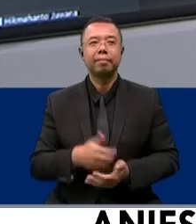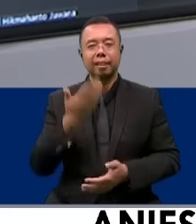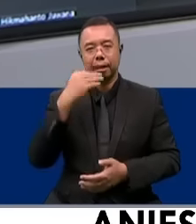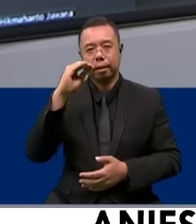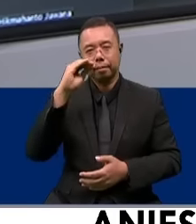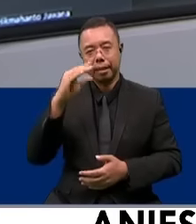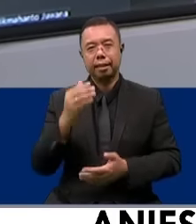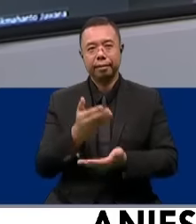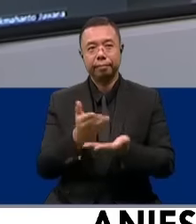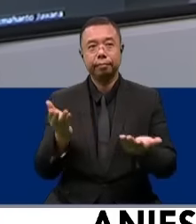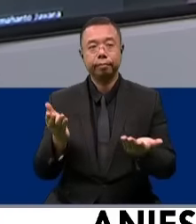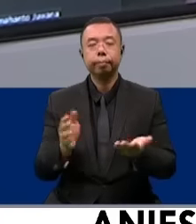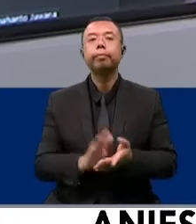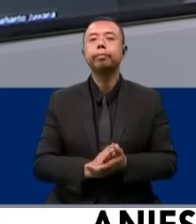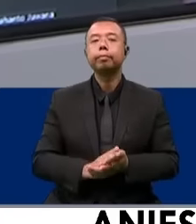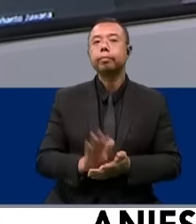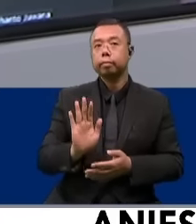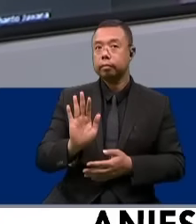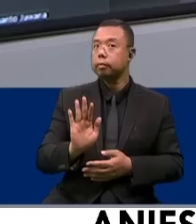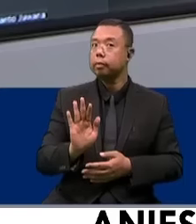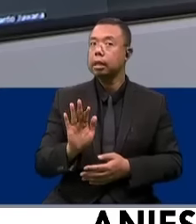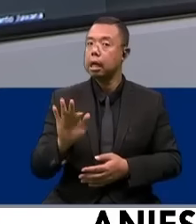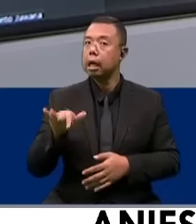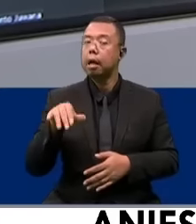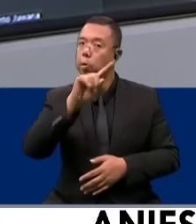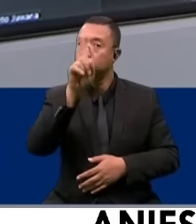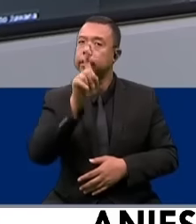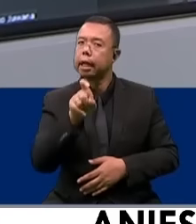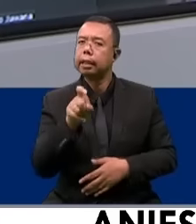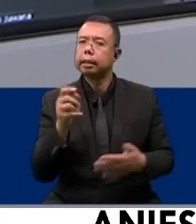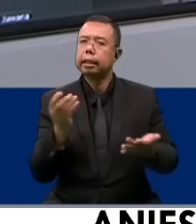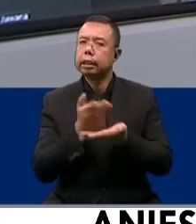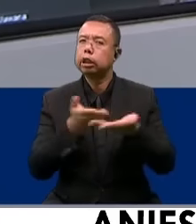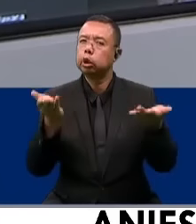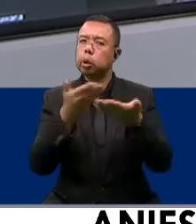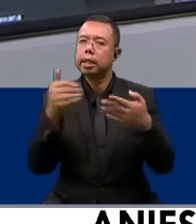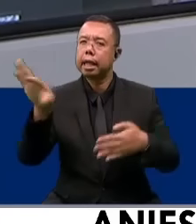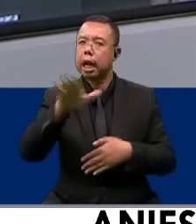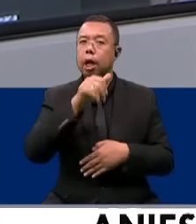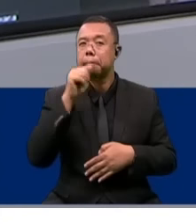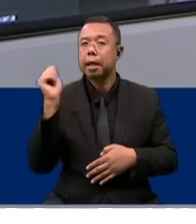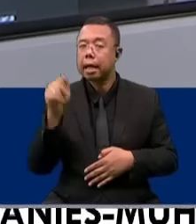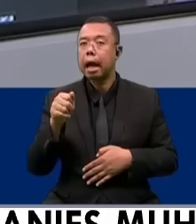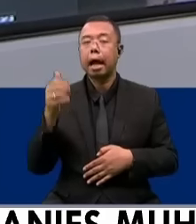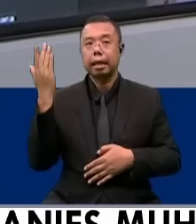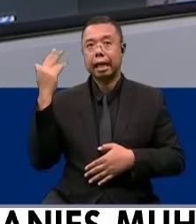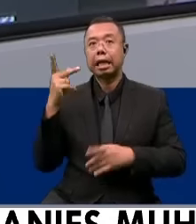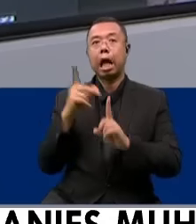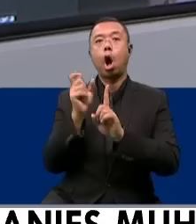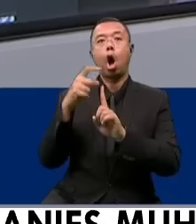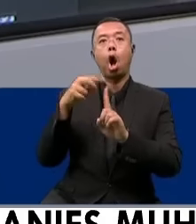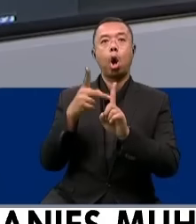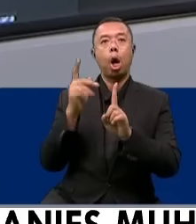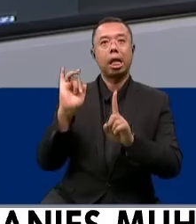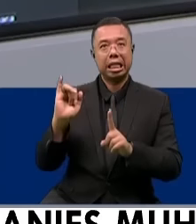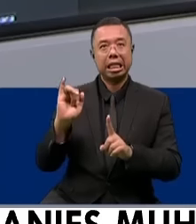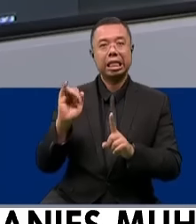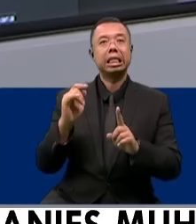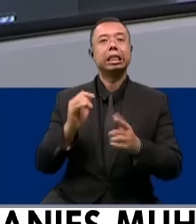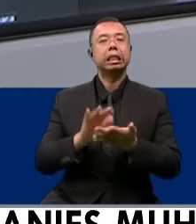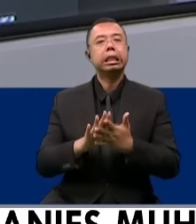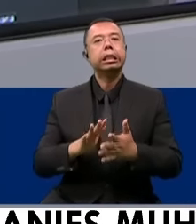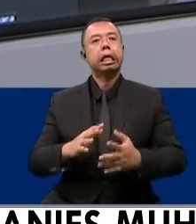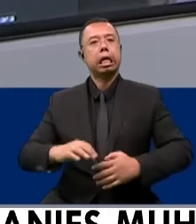pagi Mas Leo ya Prof higma apa yang terjadi di laut merah eh blokade Huti itu sudah berdampak langsung